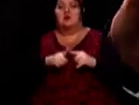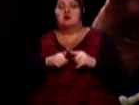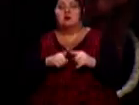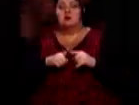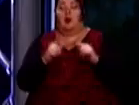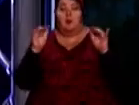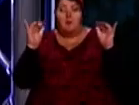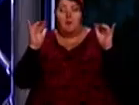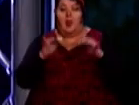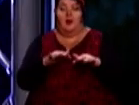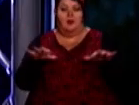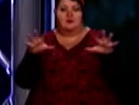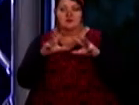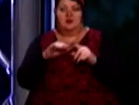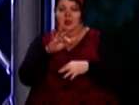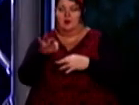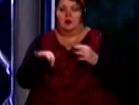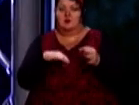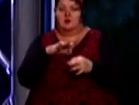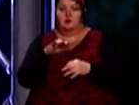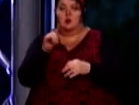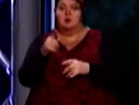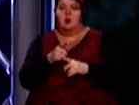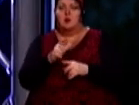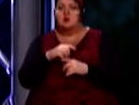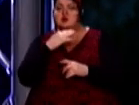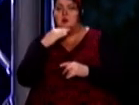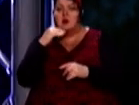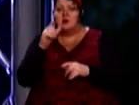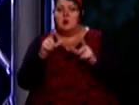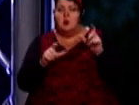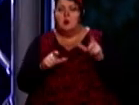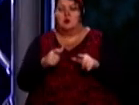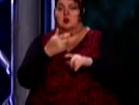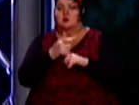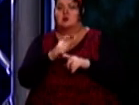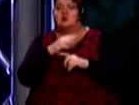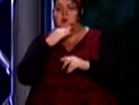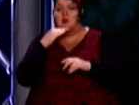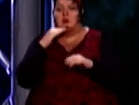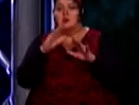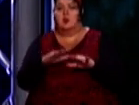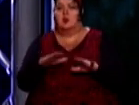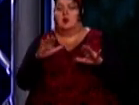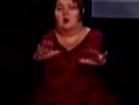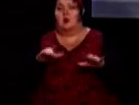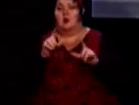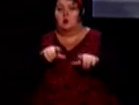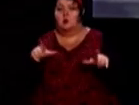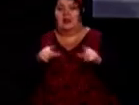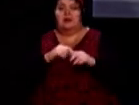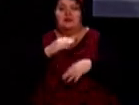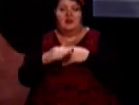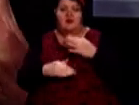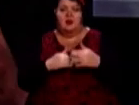кажуть, архітектура і тому подібне. Там дуже багато людей, дуже багато діток, дуже багато інвалідів туди